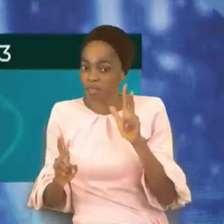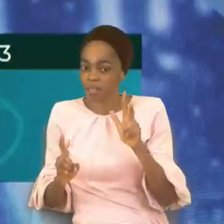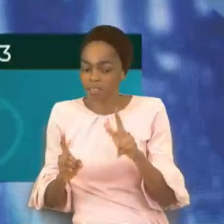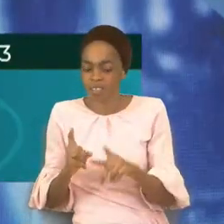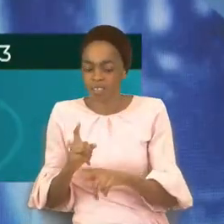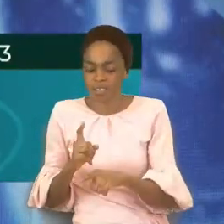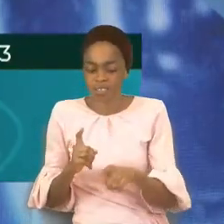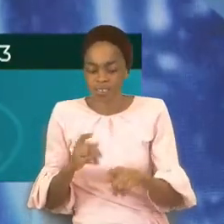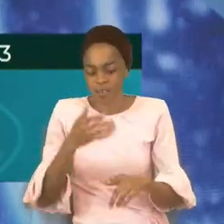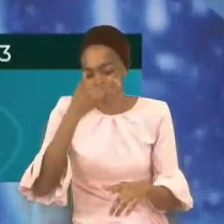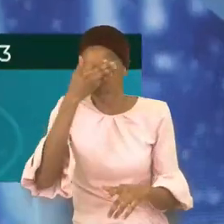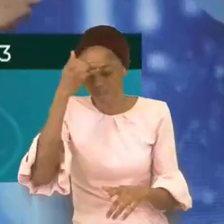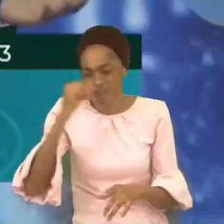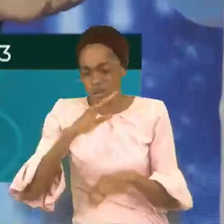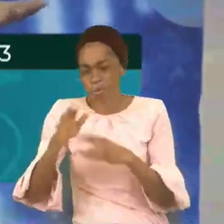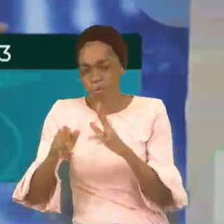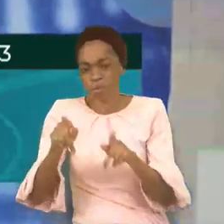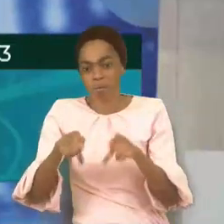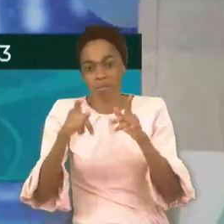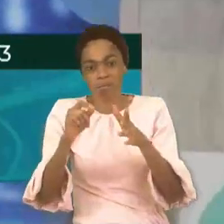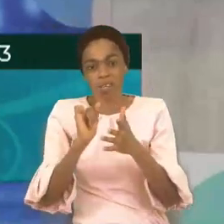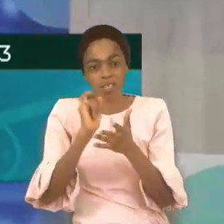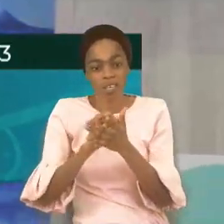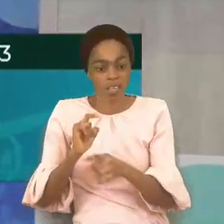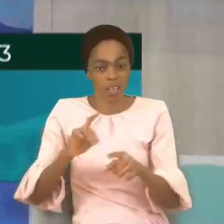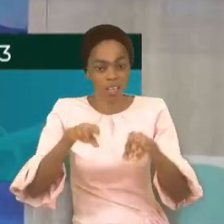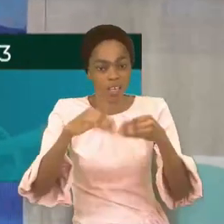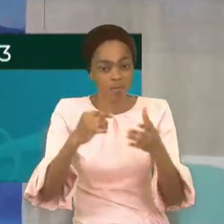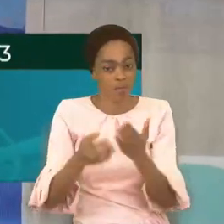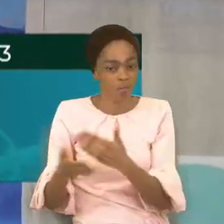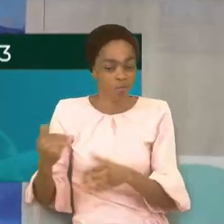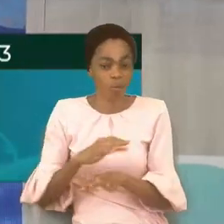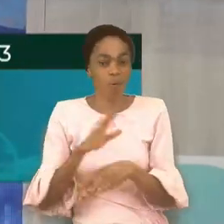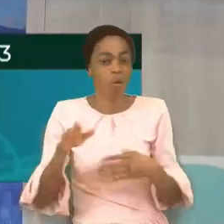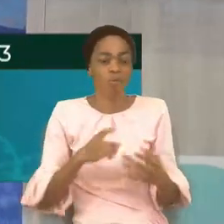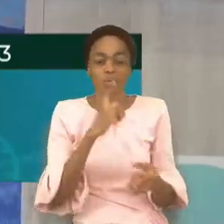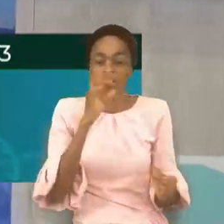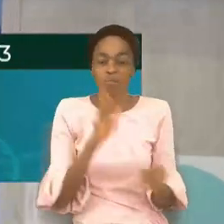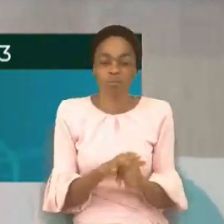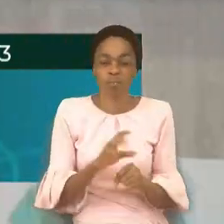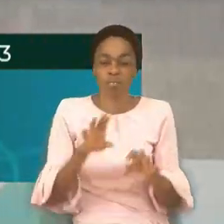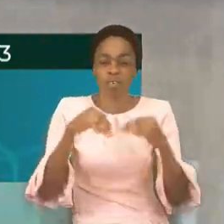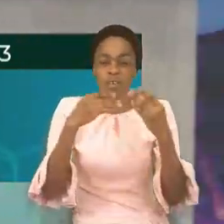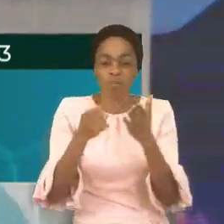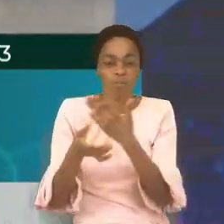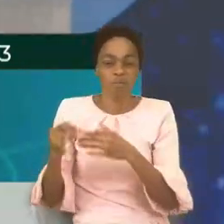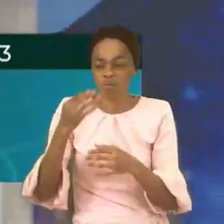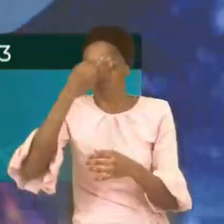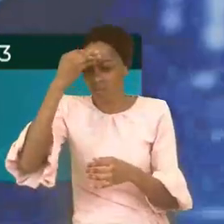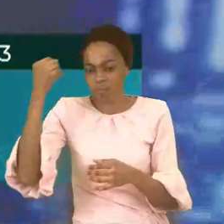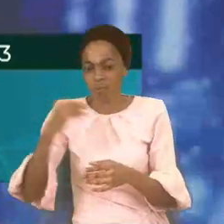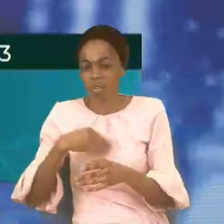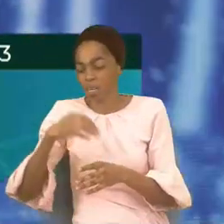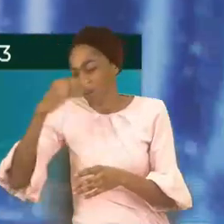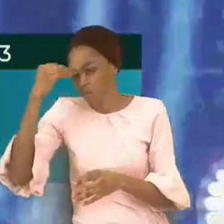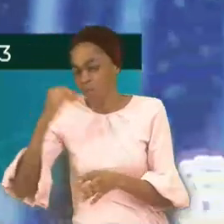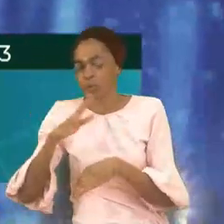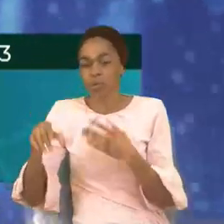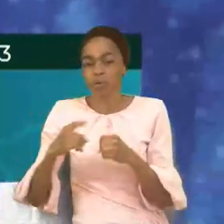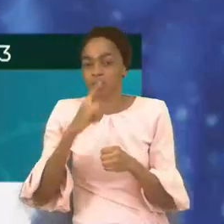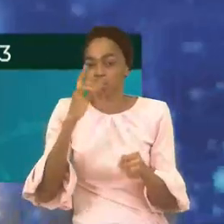semaine, ils oublient toutes les promotions qu'ils t'ont données avant. Ils oublient toutes les promesses qu'ils t'ont faites avant. Et ils ont oublié toutes